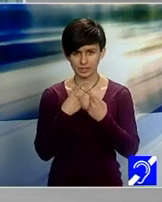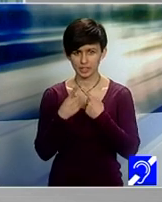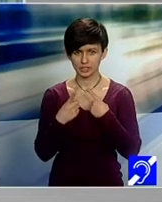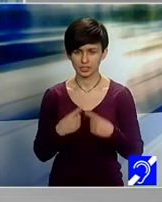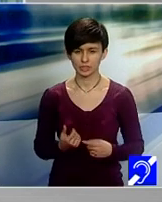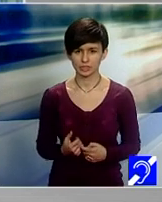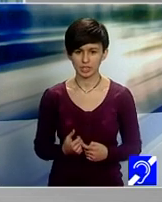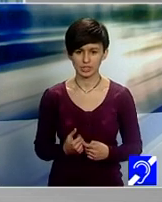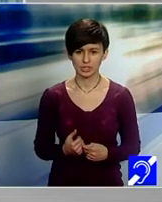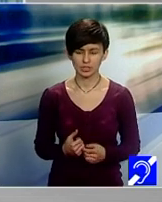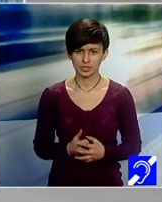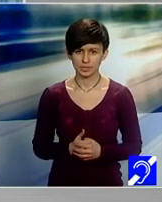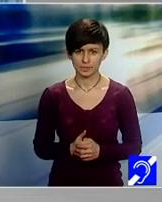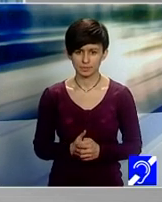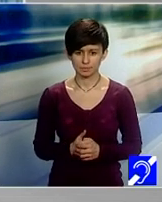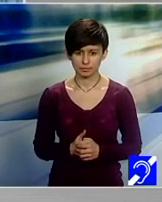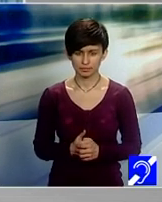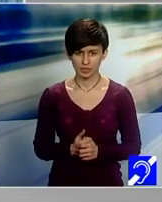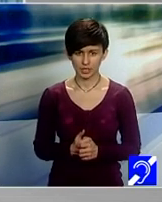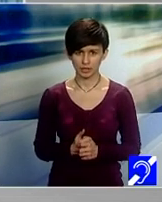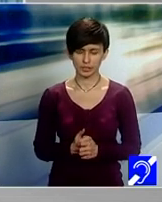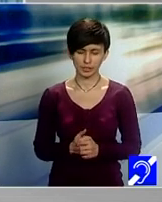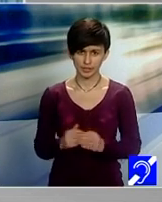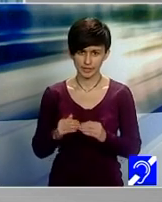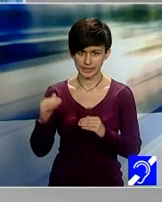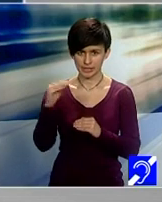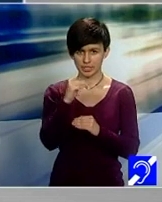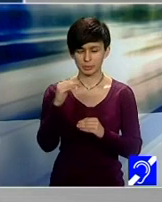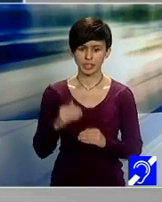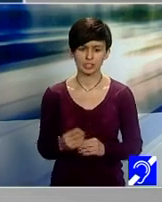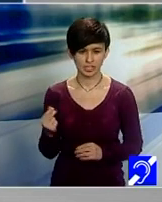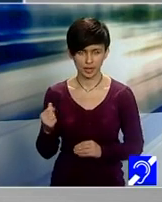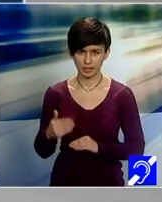anume creșterea avansurilor. Da, dar aceasta se aplică